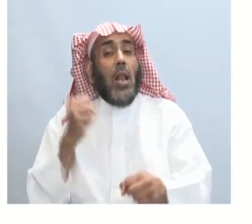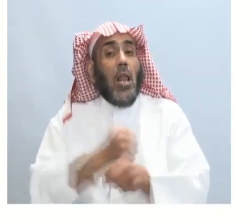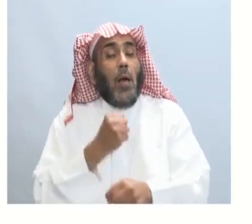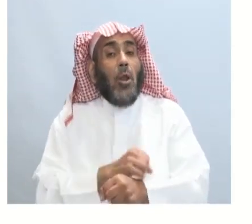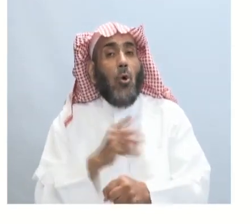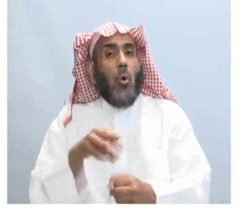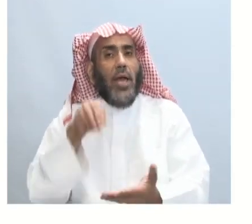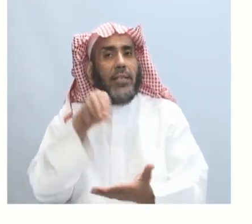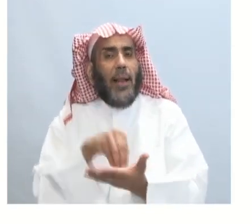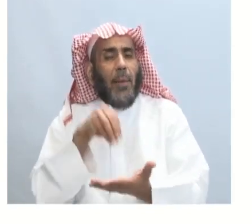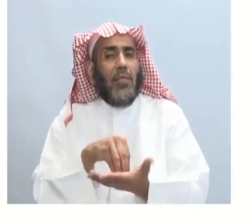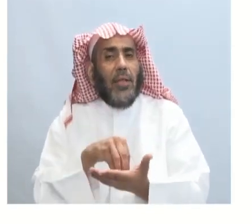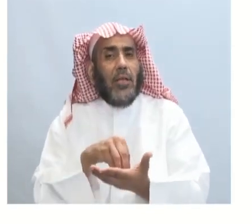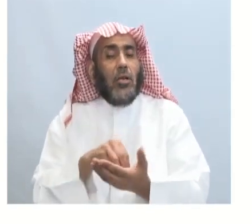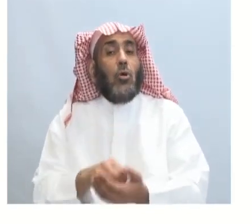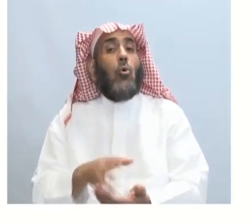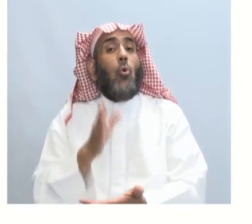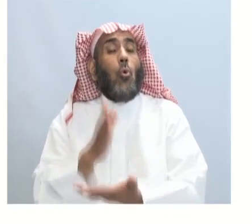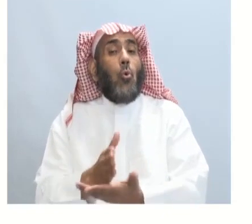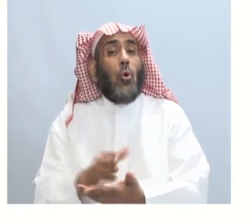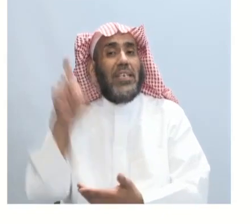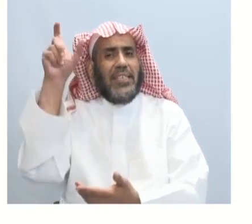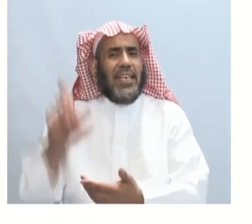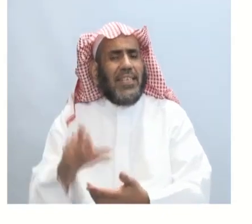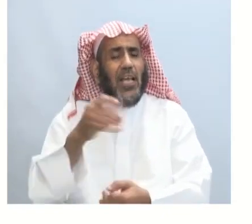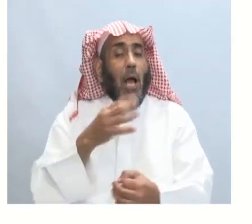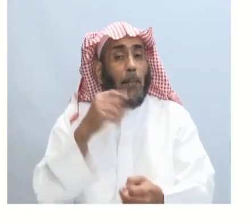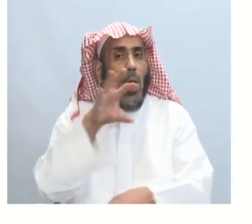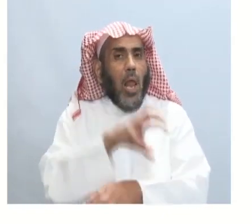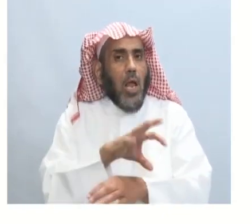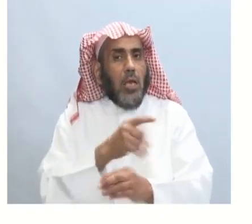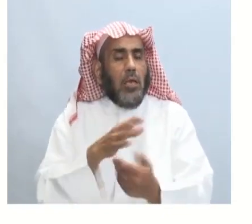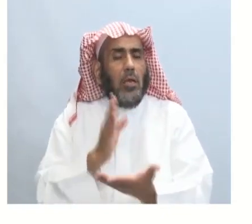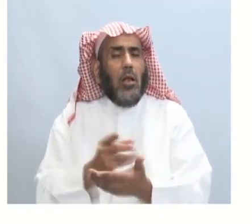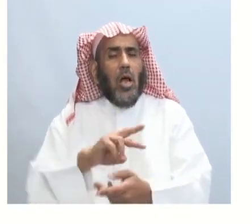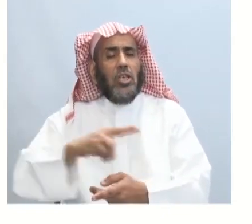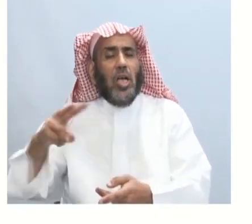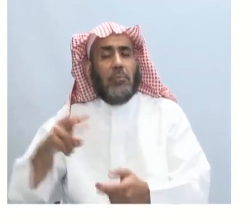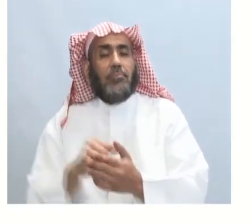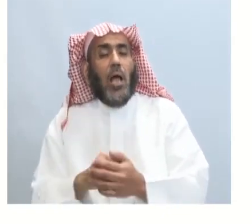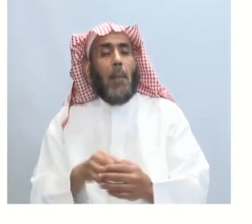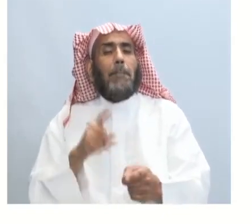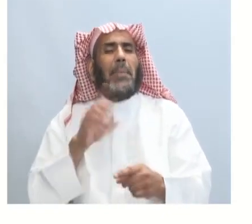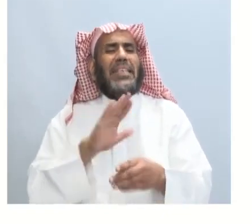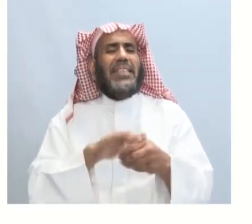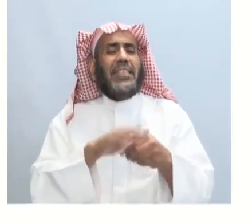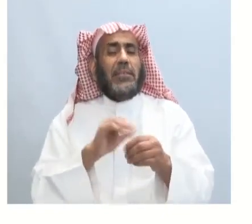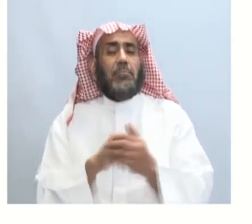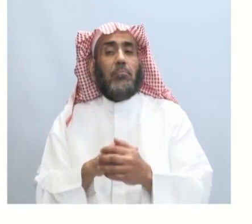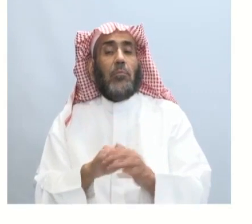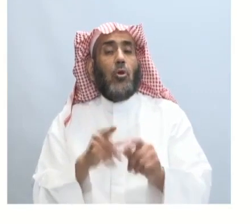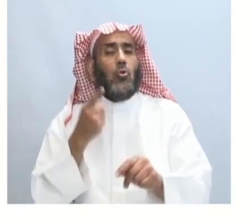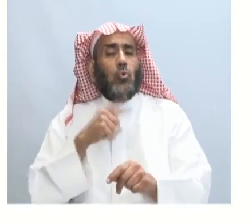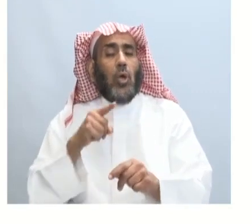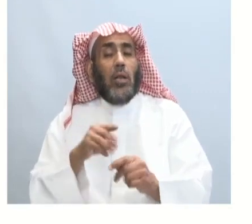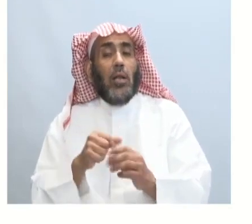هو يرد على ماذا على الحقوق الشخصيه اما العين فانه يرد على هذه الاشياء وهي الاشياء الماديه يطلق